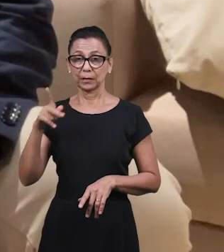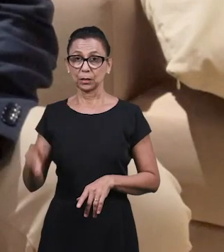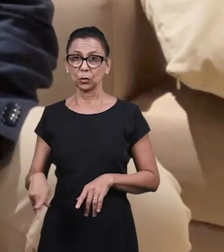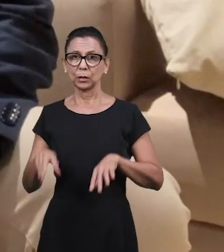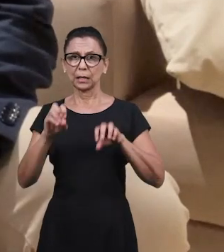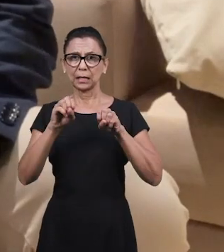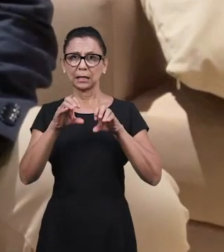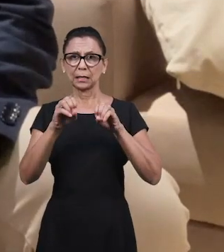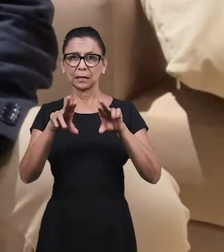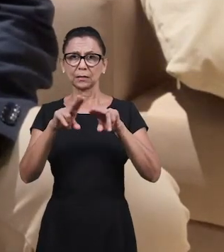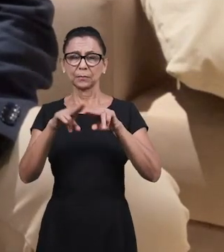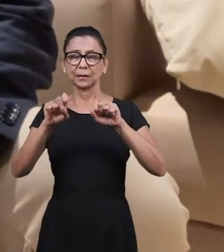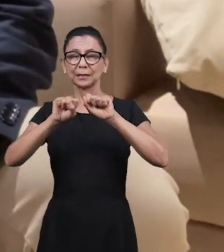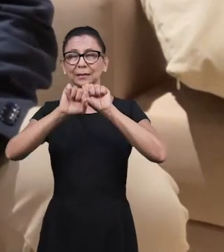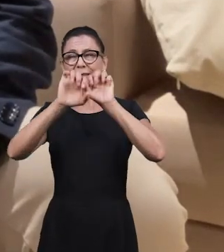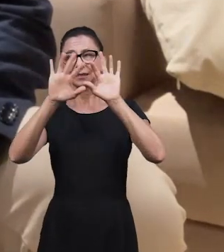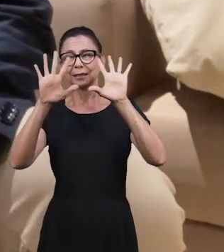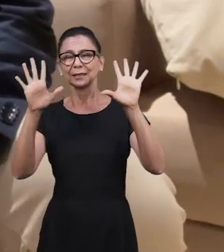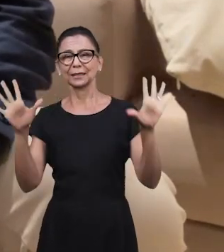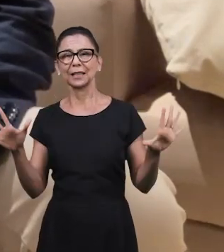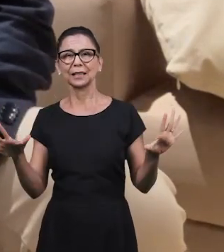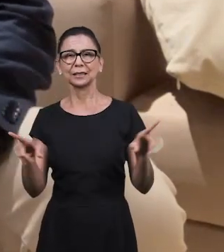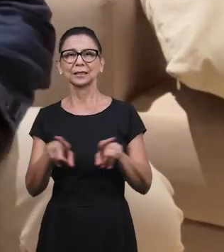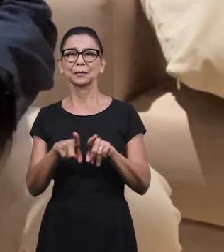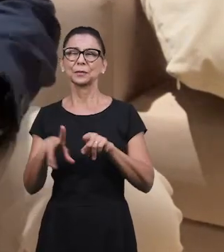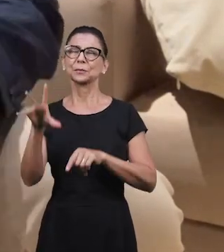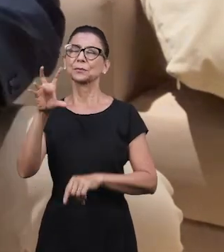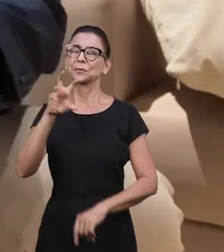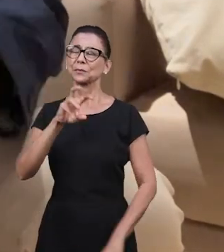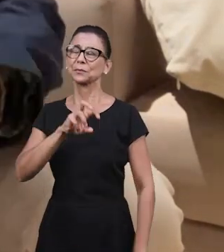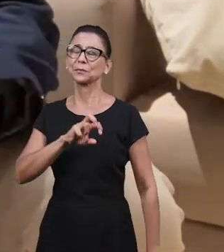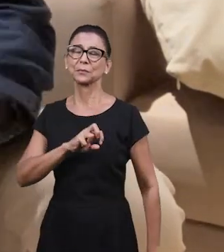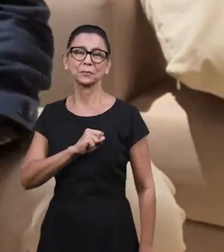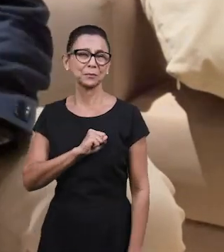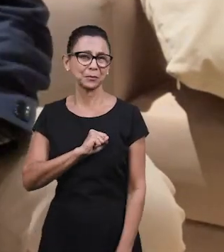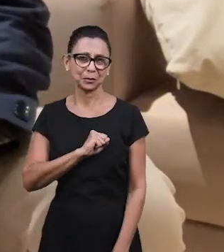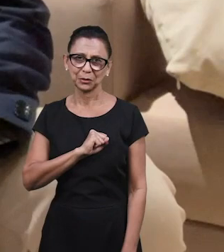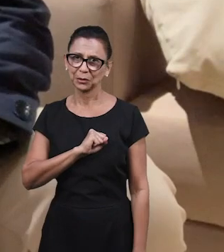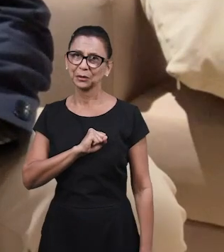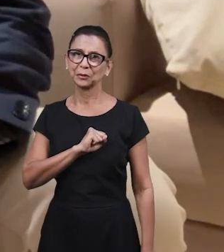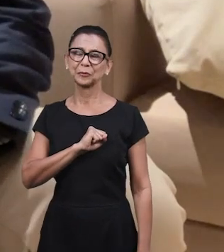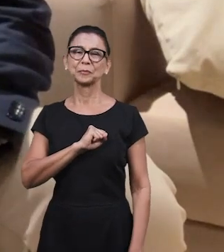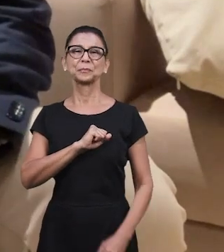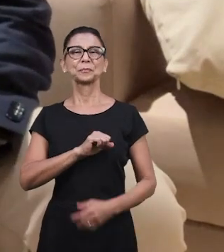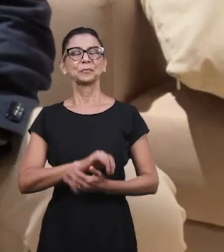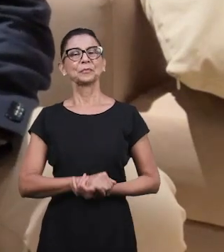transmet de beaucoup de clarté et amour. Et ces fruits ne se résument pas